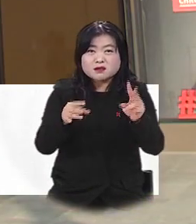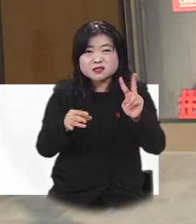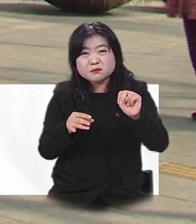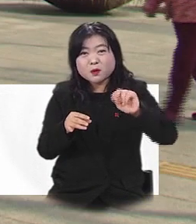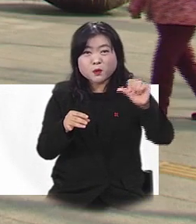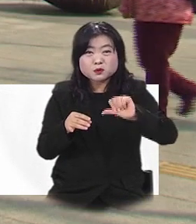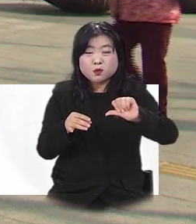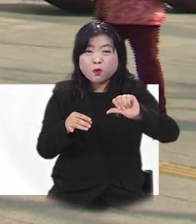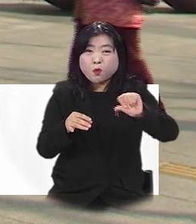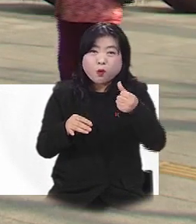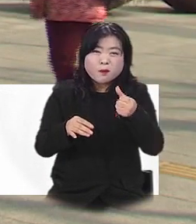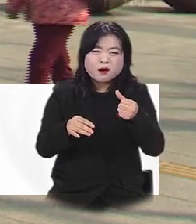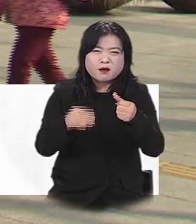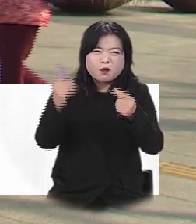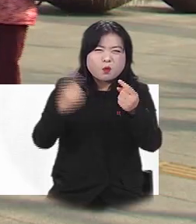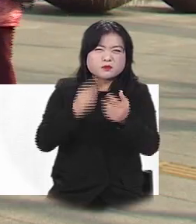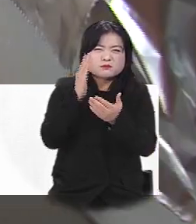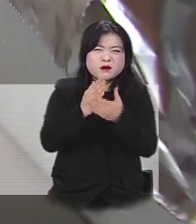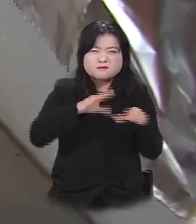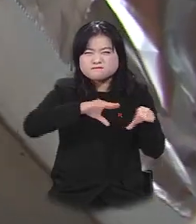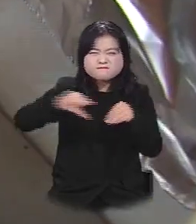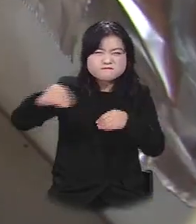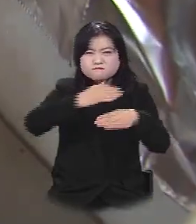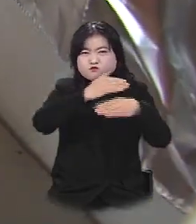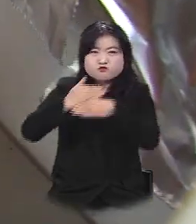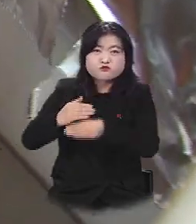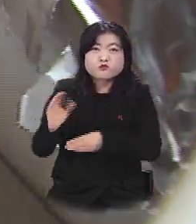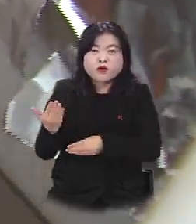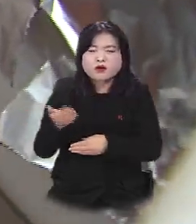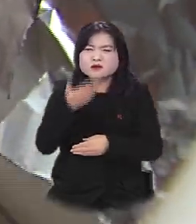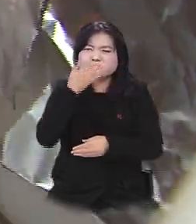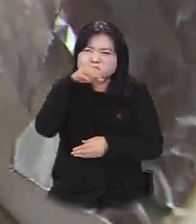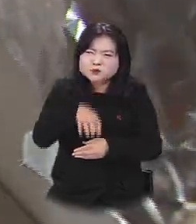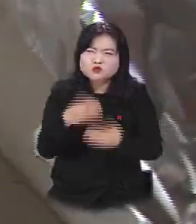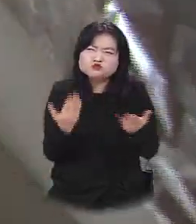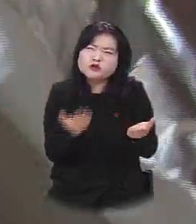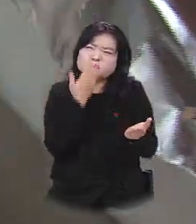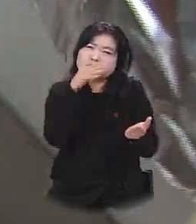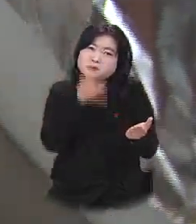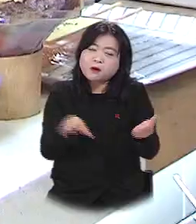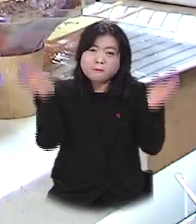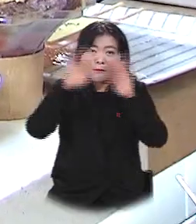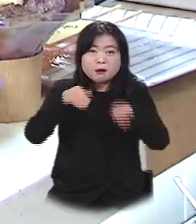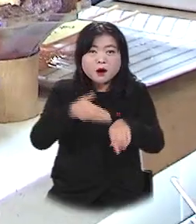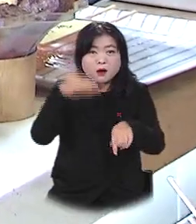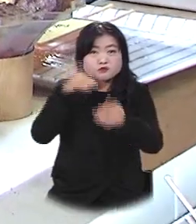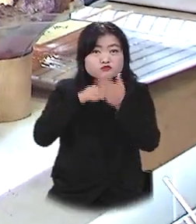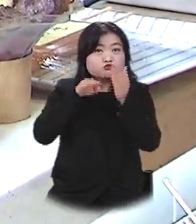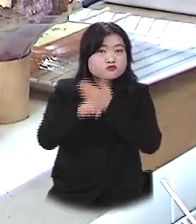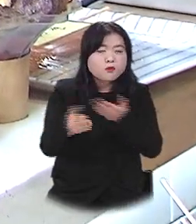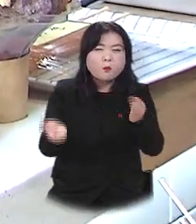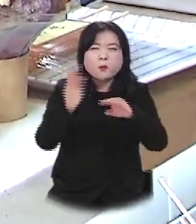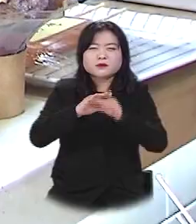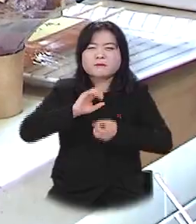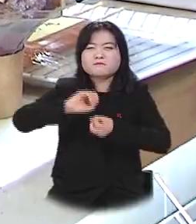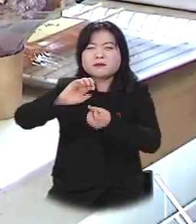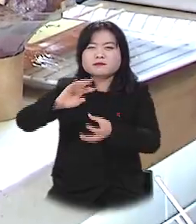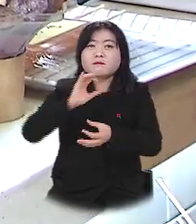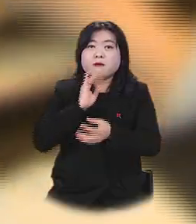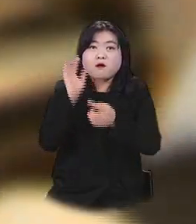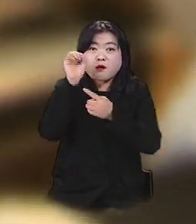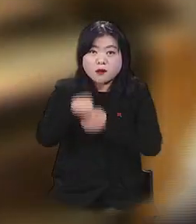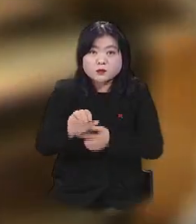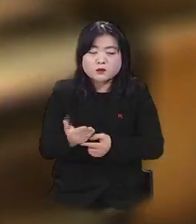5,500여 곳이 집합금지에 들어갑니다. 일반 음식점과 휴게음식점은 밤 9시 이후에는 포장 배달만